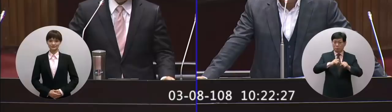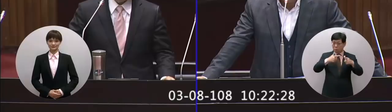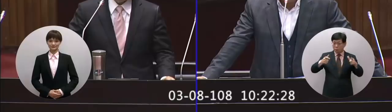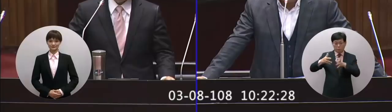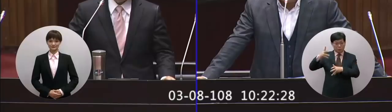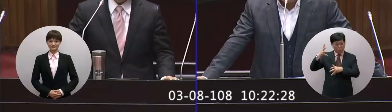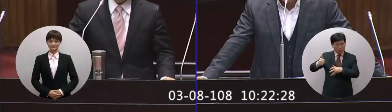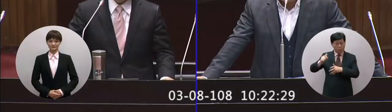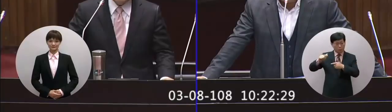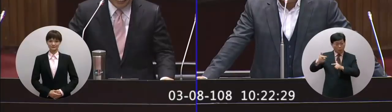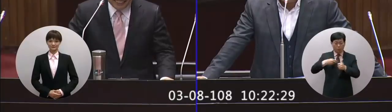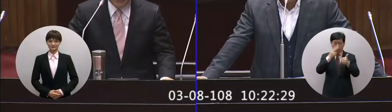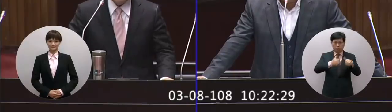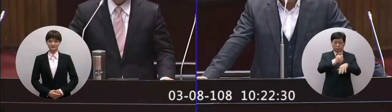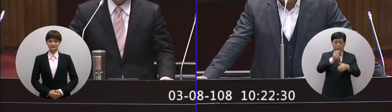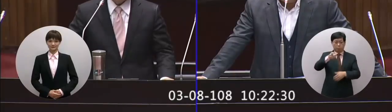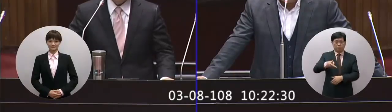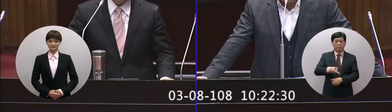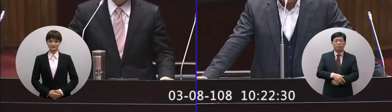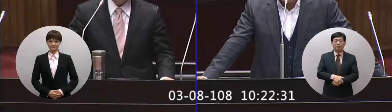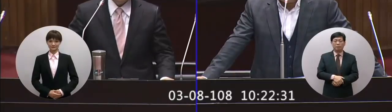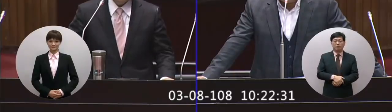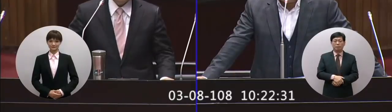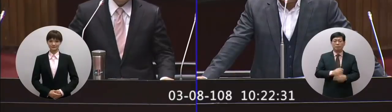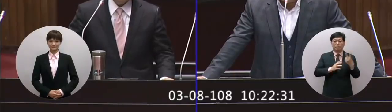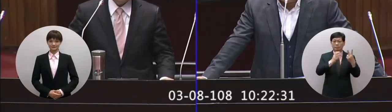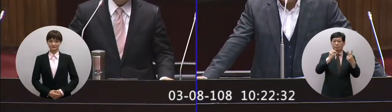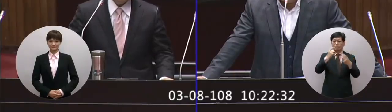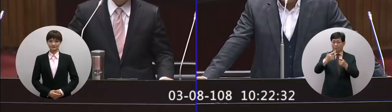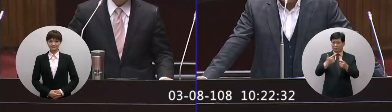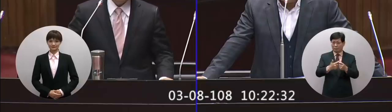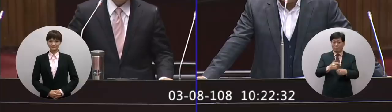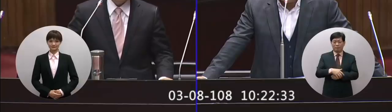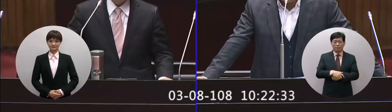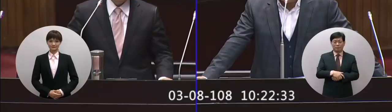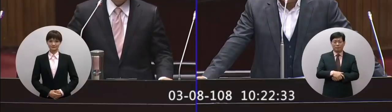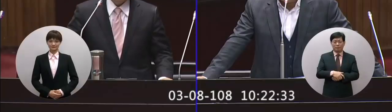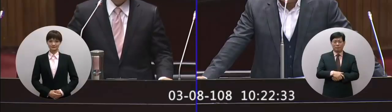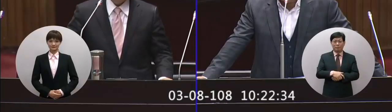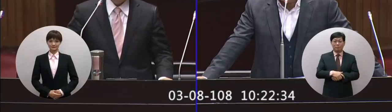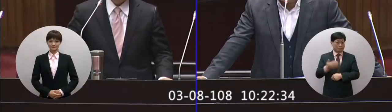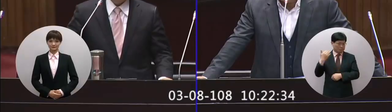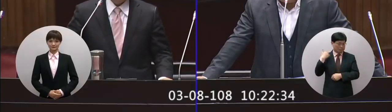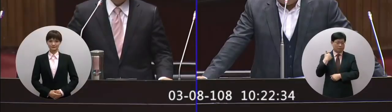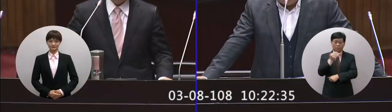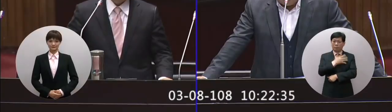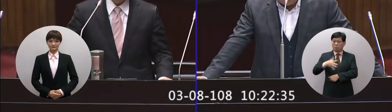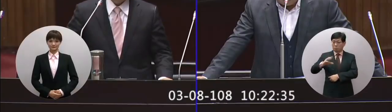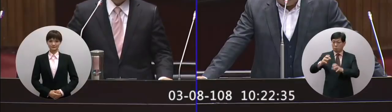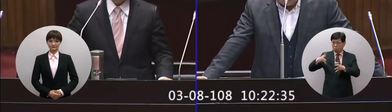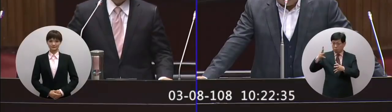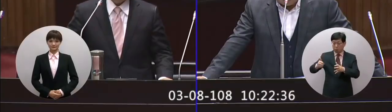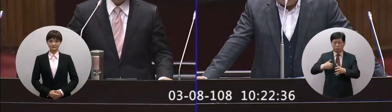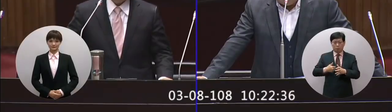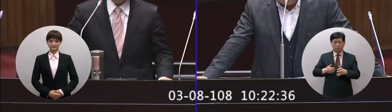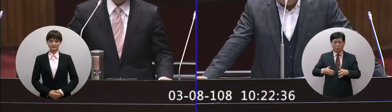总统来任命你当行政院长。那2006年哈，你在陈前总统临危